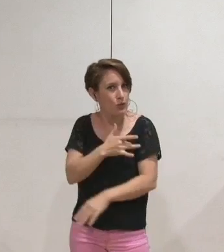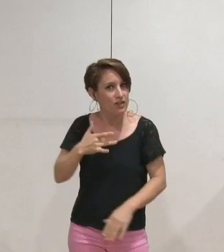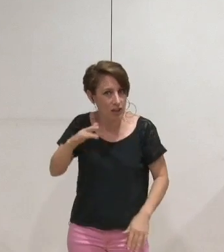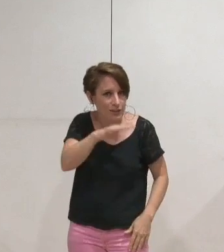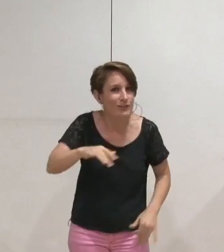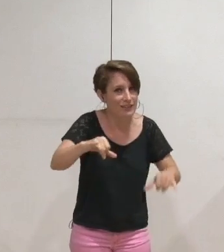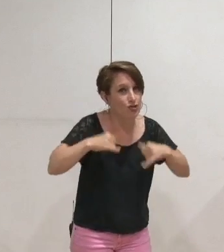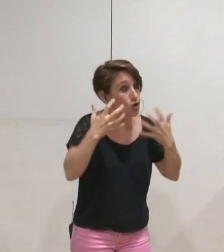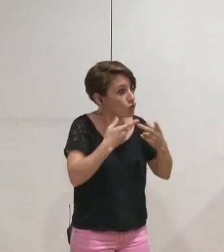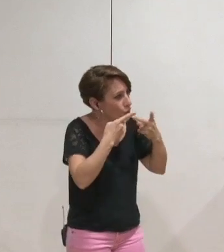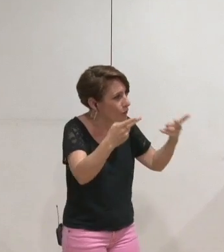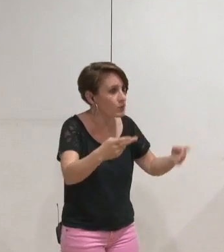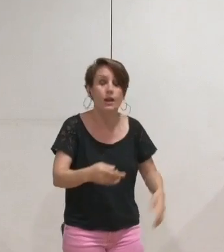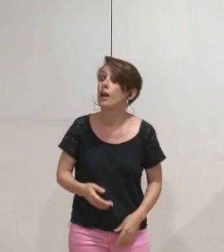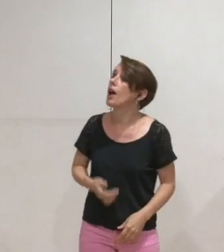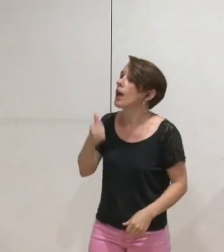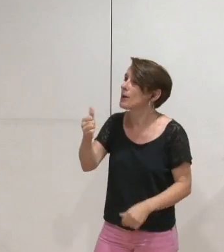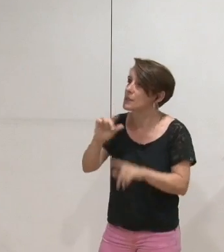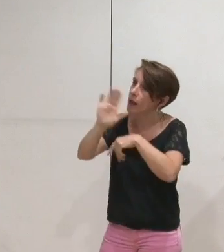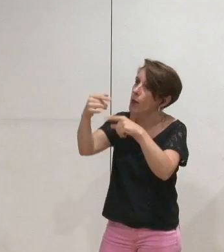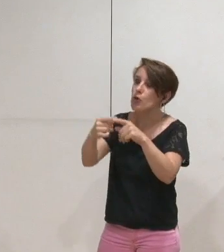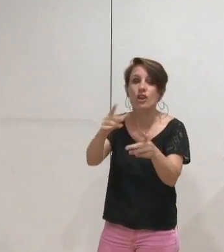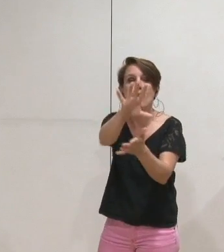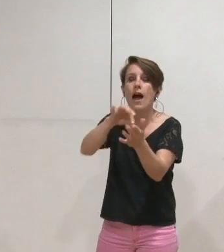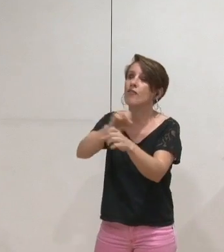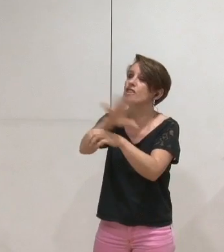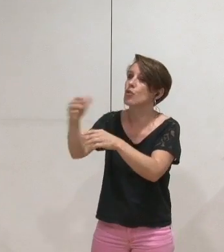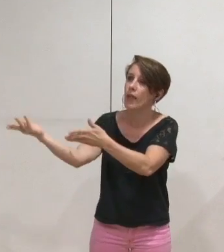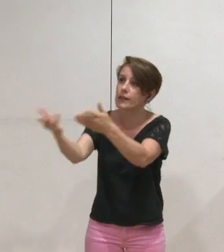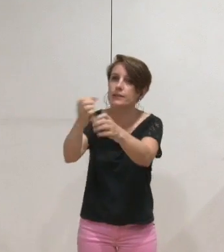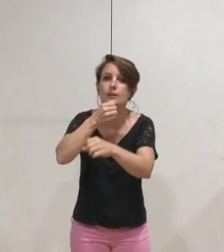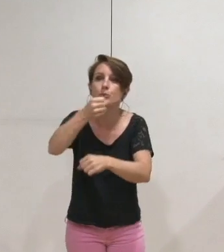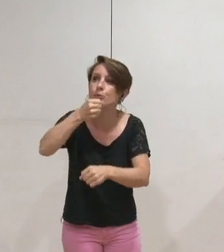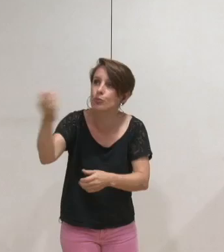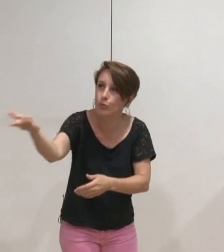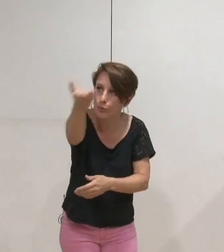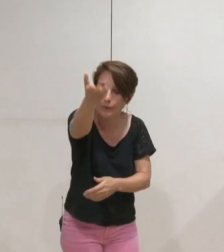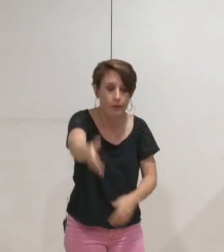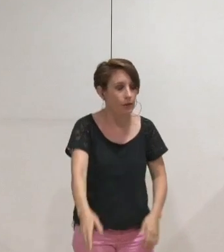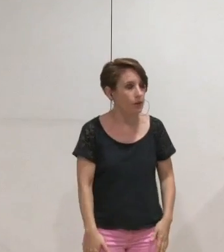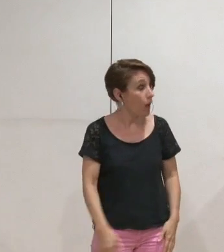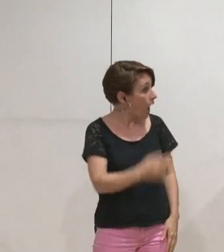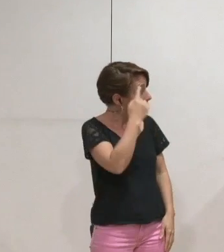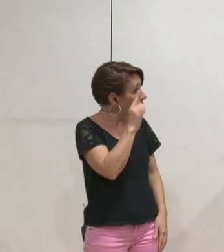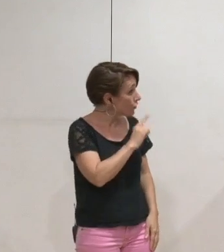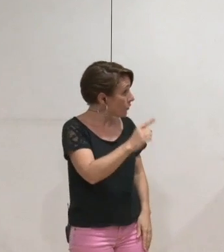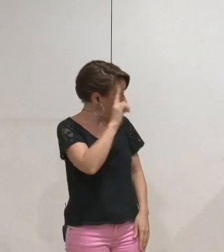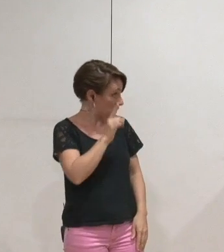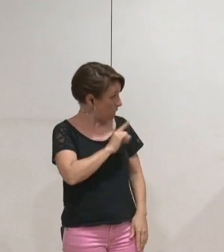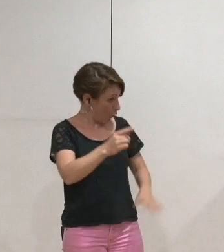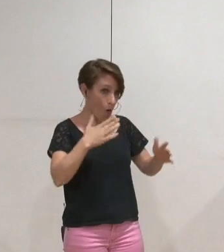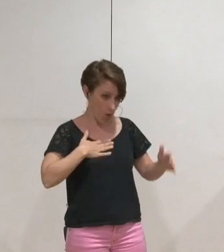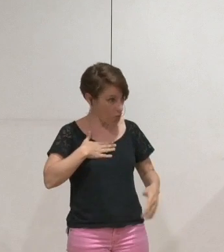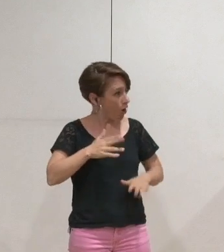le dire je vous en remercie faites une conférence de presse pour communiqueros vos avis sur la santé de nos jeunes j''y avais pas pensé mais maintenant vous me le dites je vais y